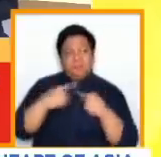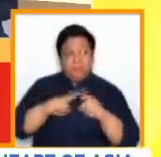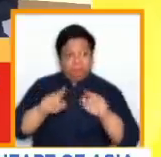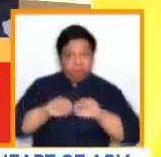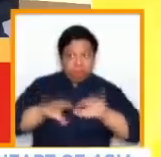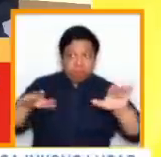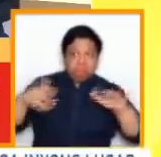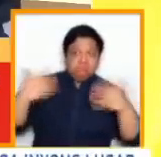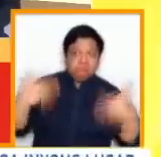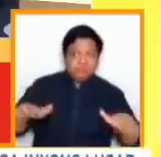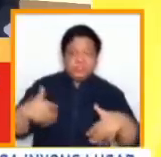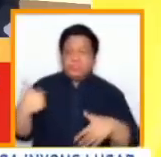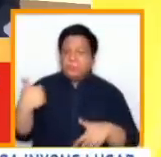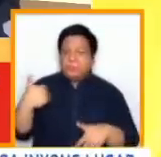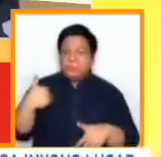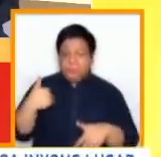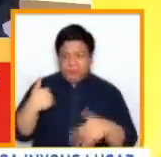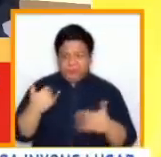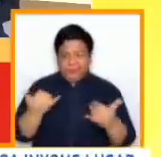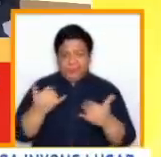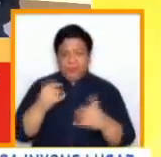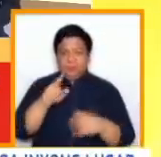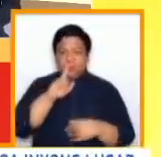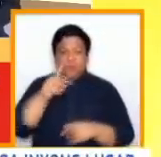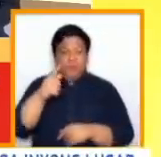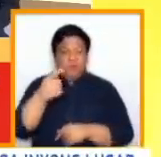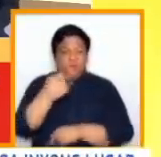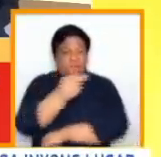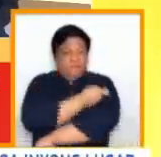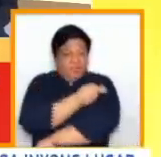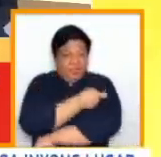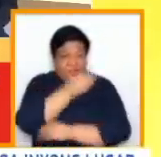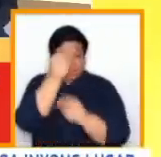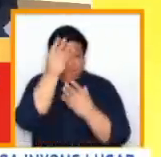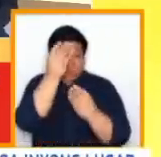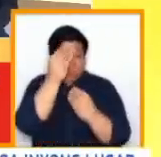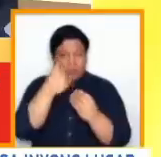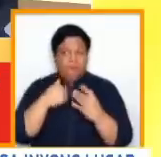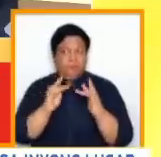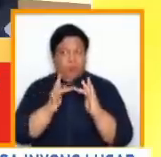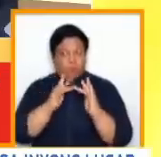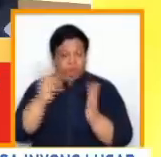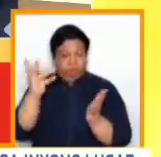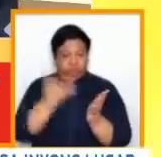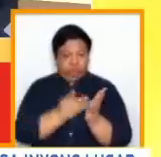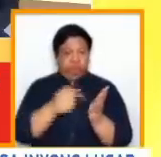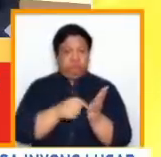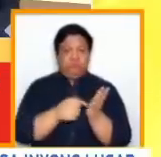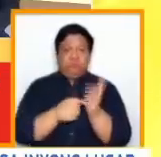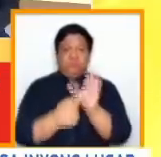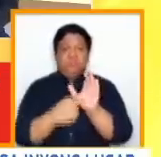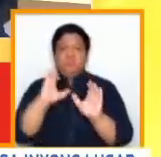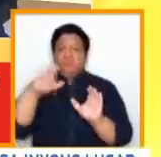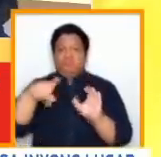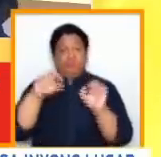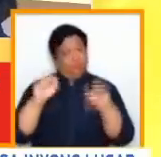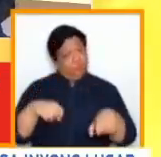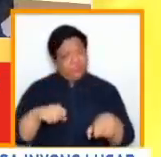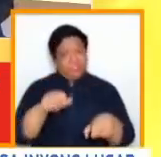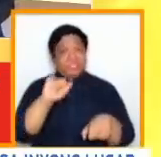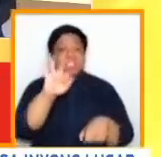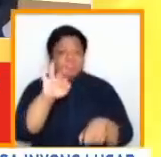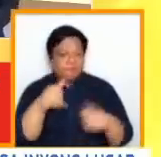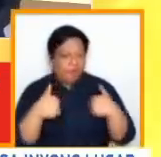Yung vaccination information basically na online, na i-download mo at pwede mo na ipakita sa smartphone mo. Yan. Yun ay kung may smartphone, di ba? Pero